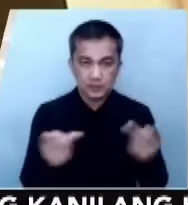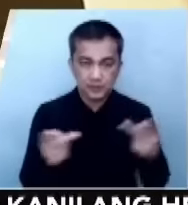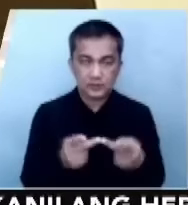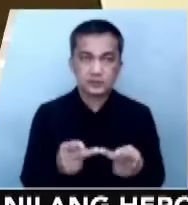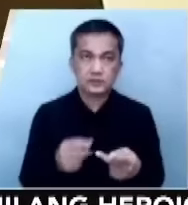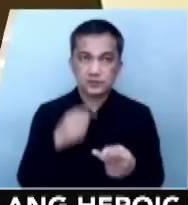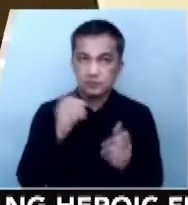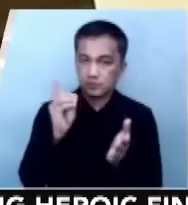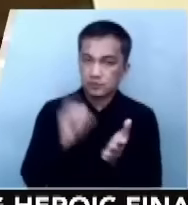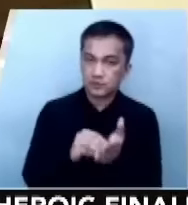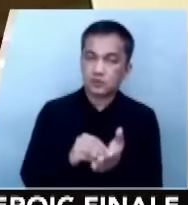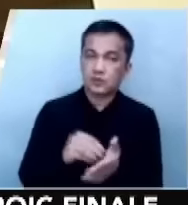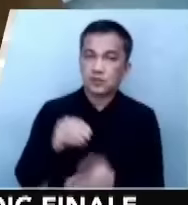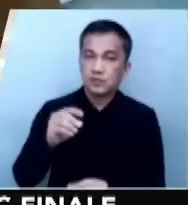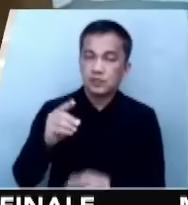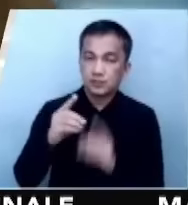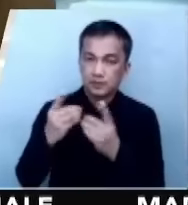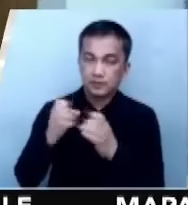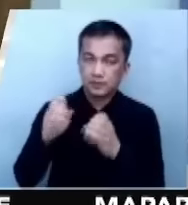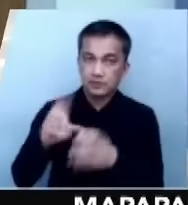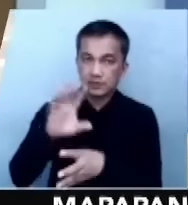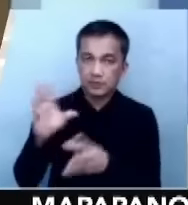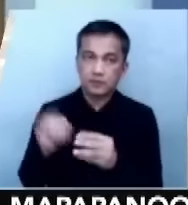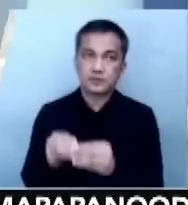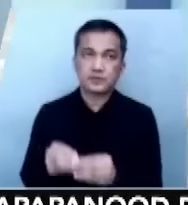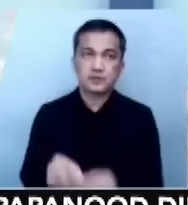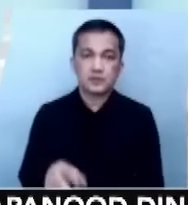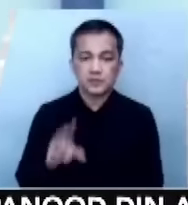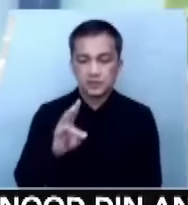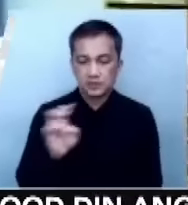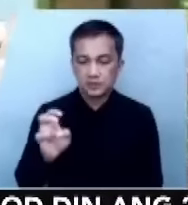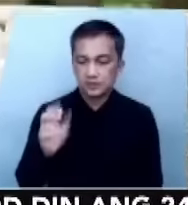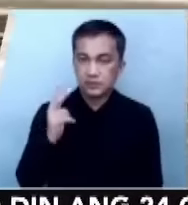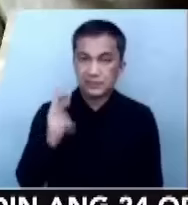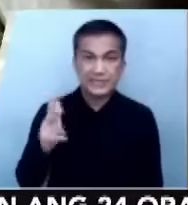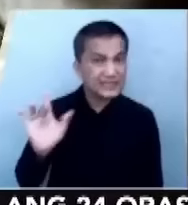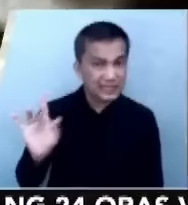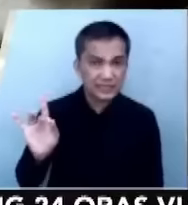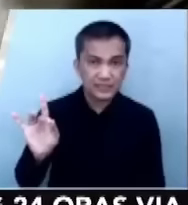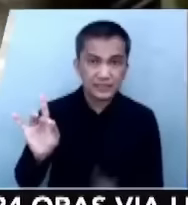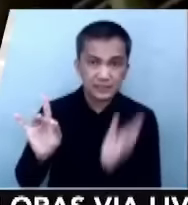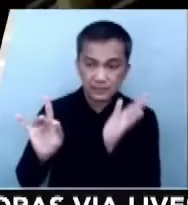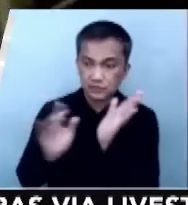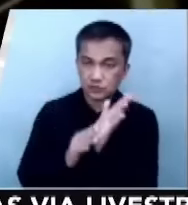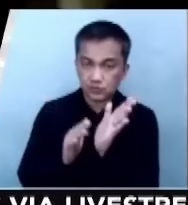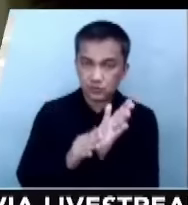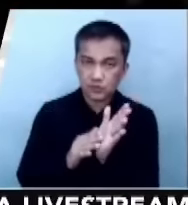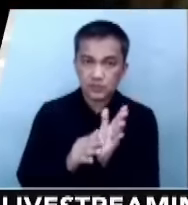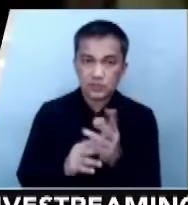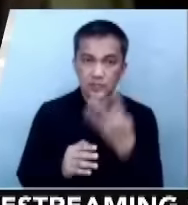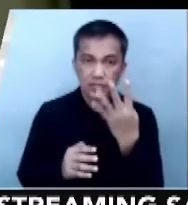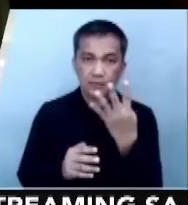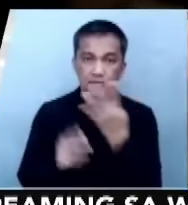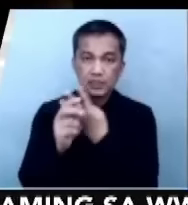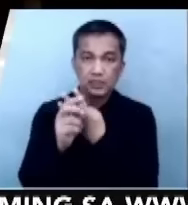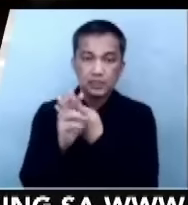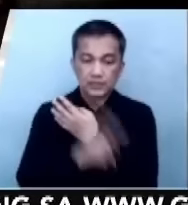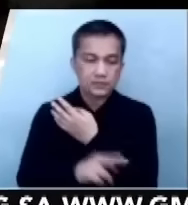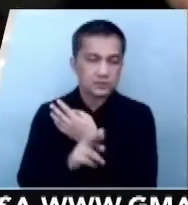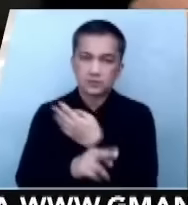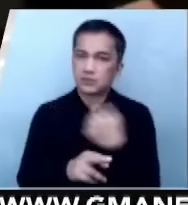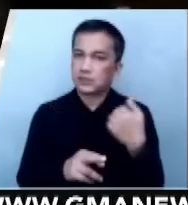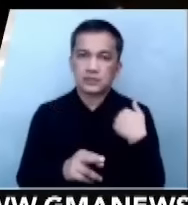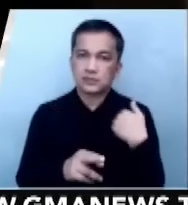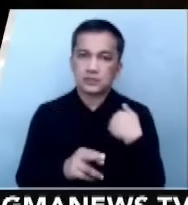dep ed sa kabuuan 738 na eskwelahan sa apat na rehiyon ang hindi makakapagbukas